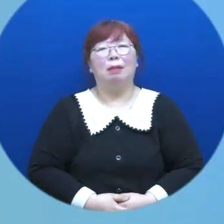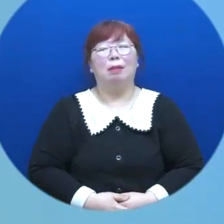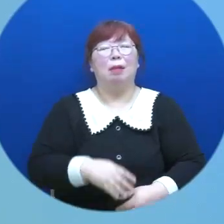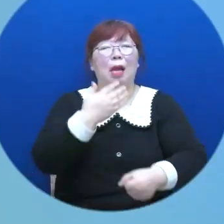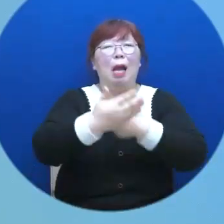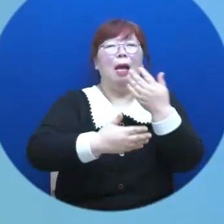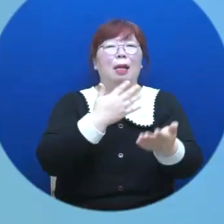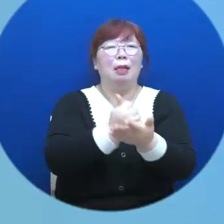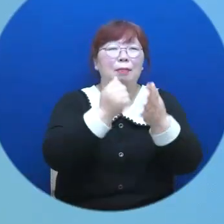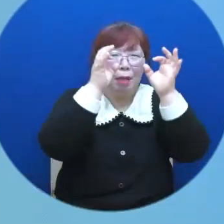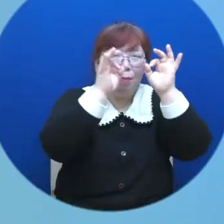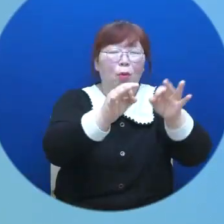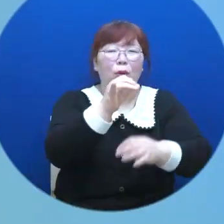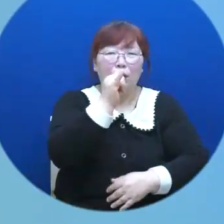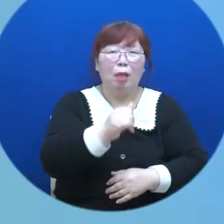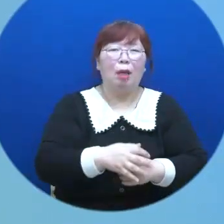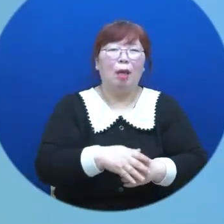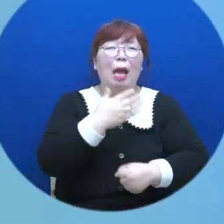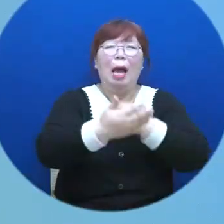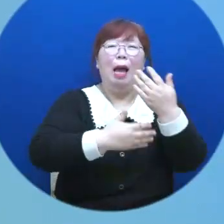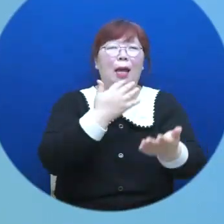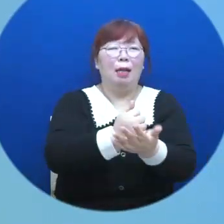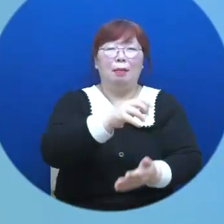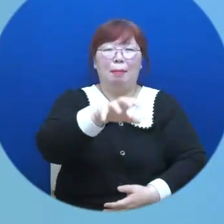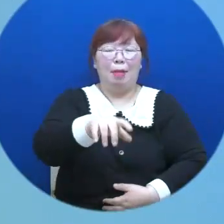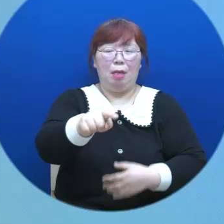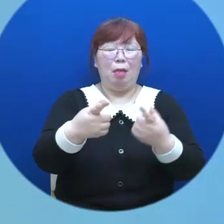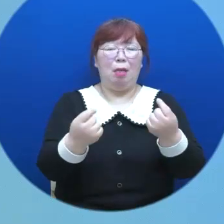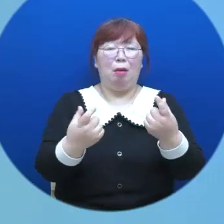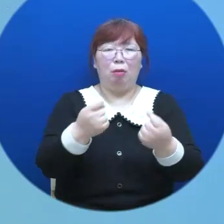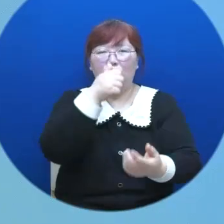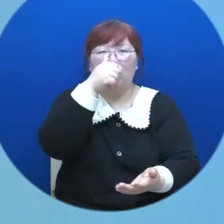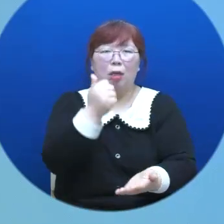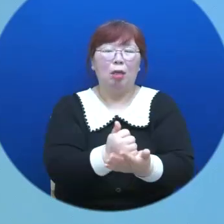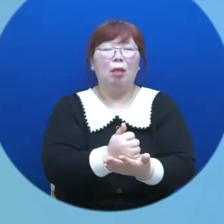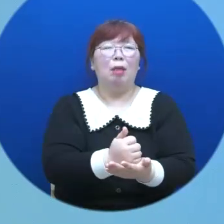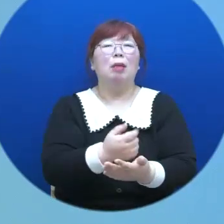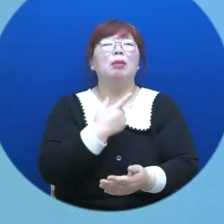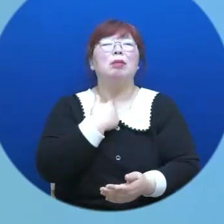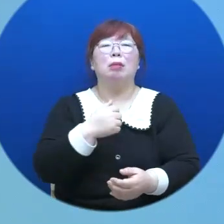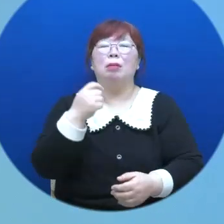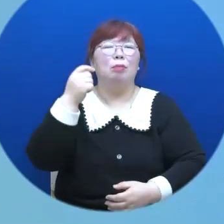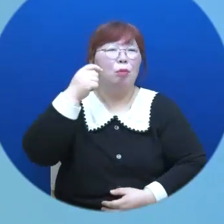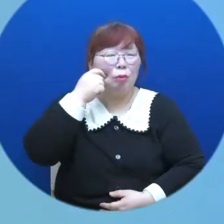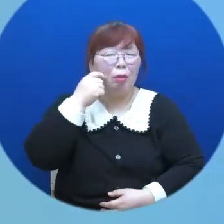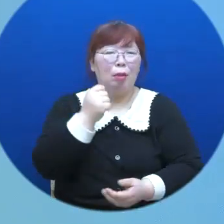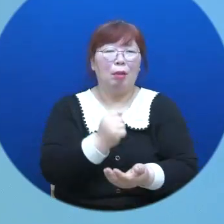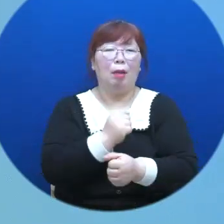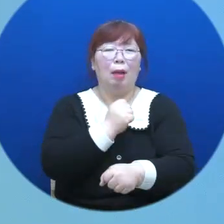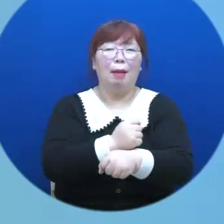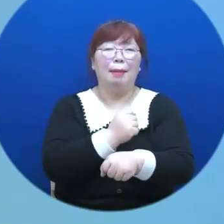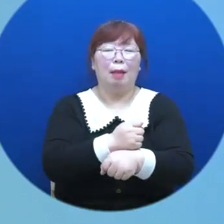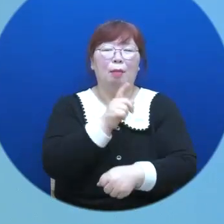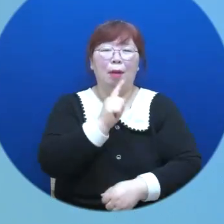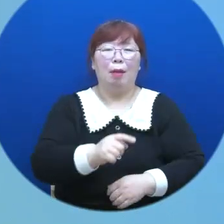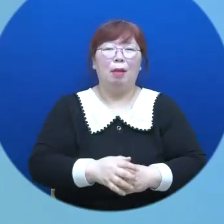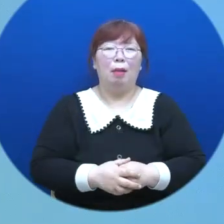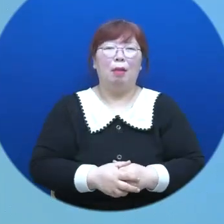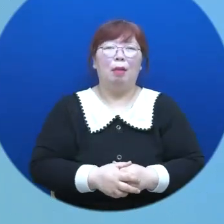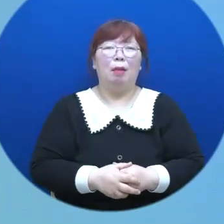하나님이 보고 있다고, 하나님 앞에서 이런 죄를 지을 수 없다고. 중요한 사실이